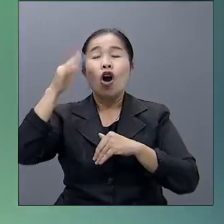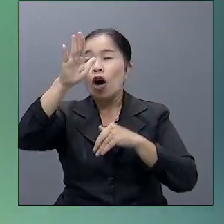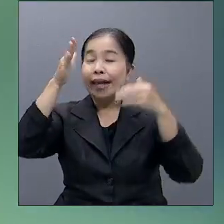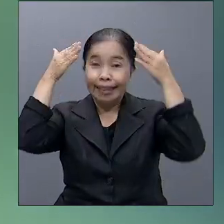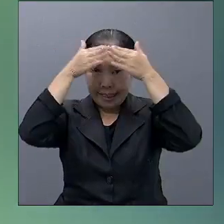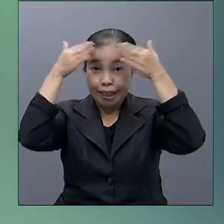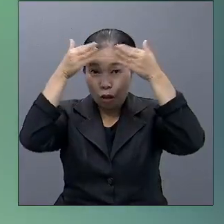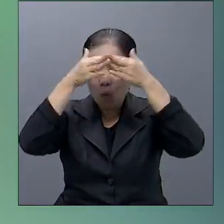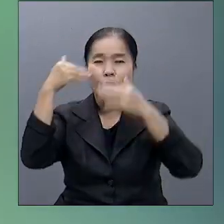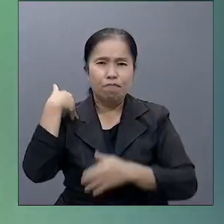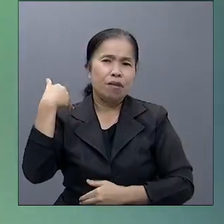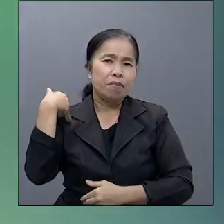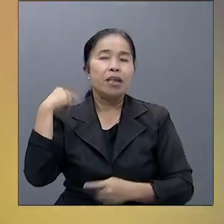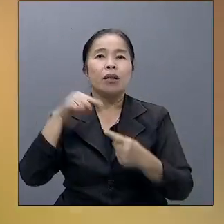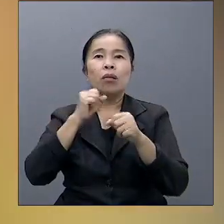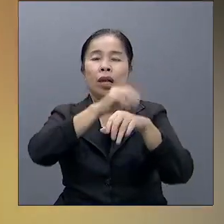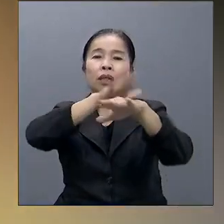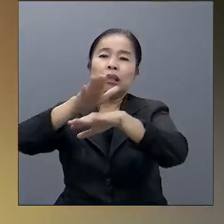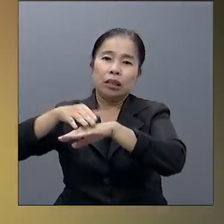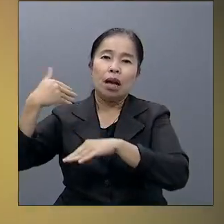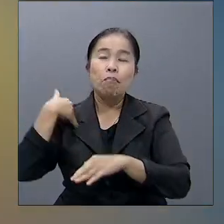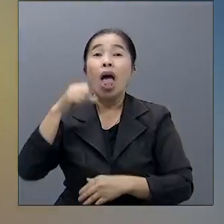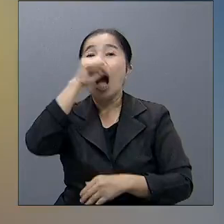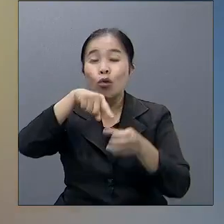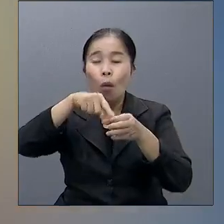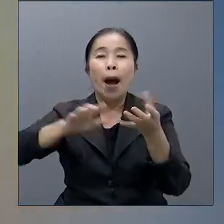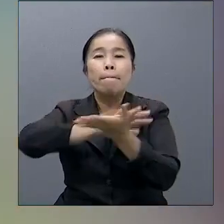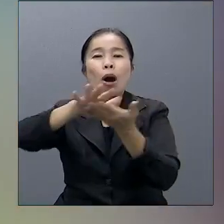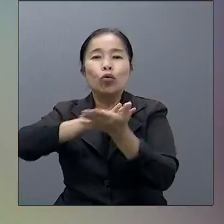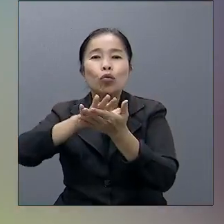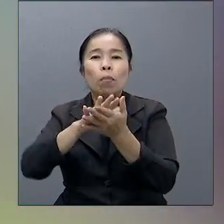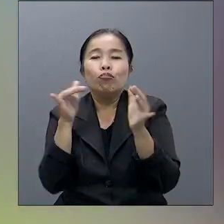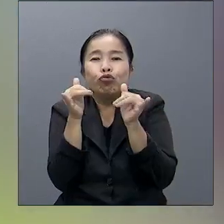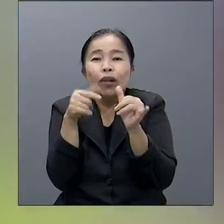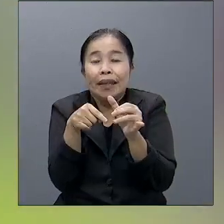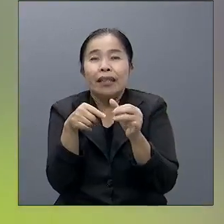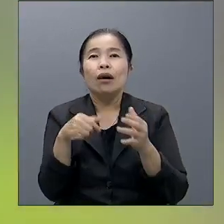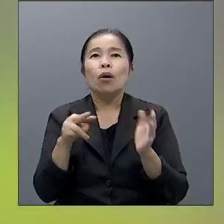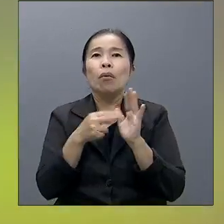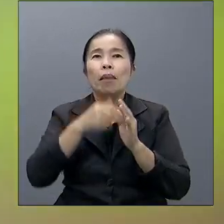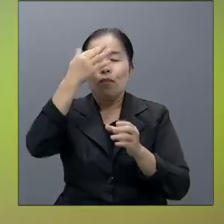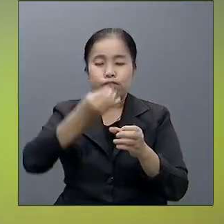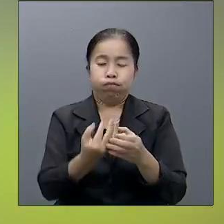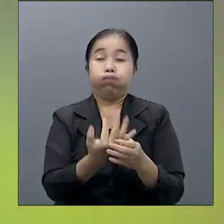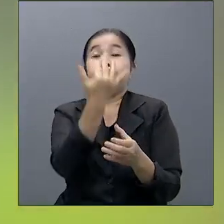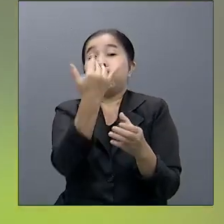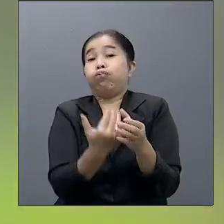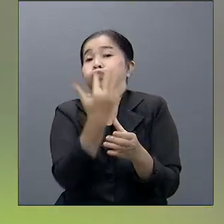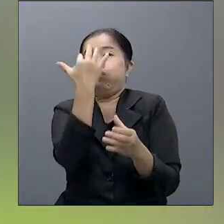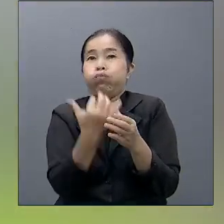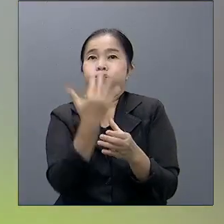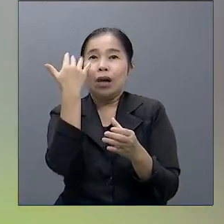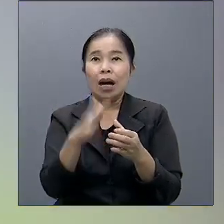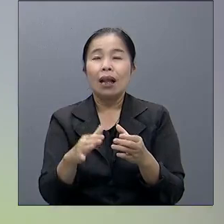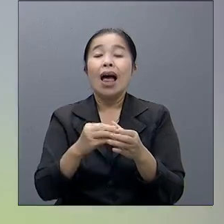ขาก็จะมีนะคะเรื่องของการเตือนภัยค่ะเป็นขนมแบบผสมไนโตรเจนเหลวเพราะว่าคือควันยังมาอยู่เลยอะคุณผู้ชมแล้วก็คือ